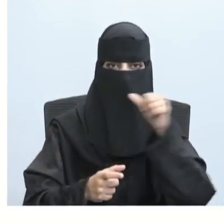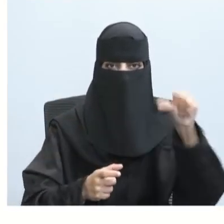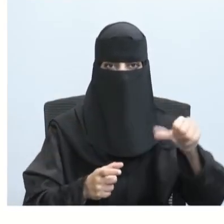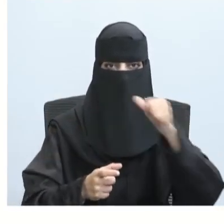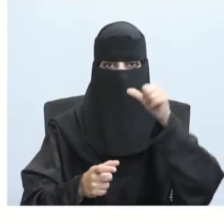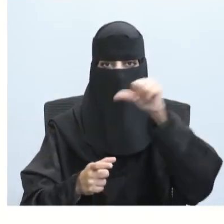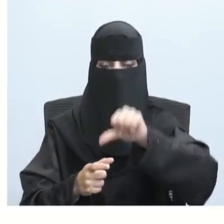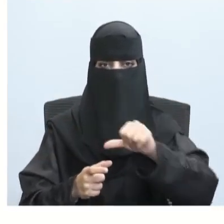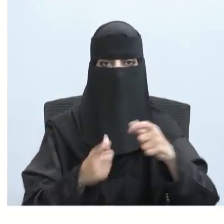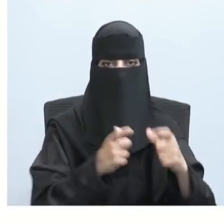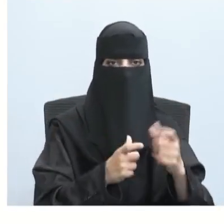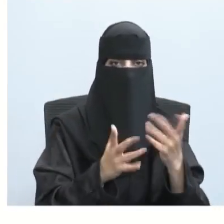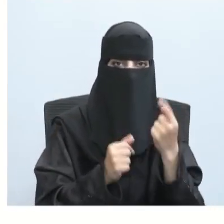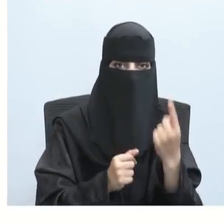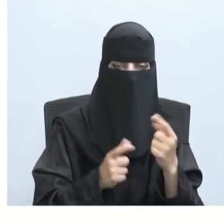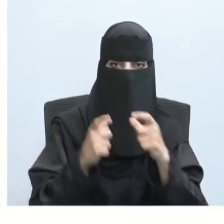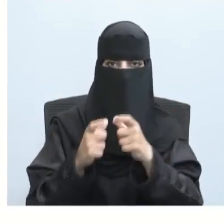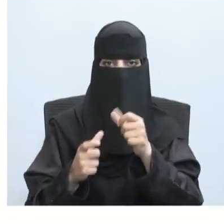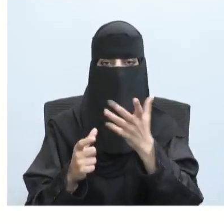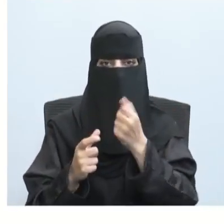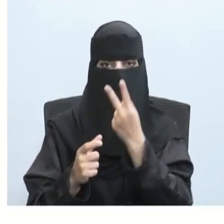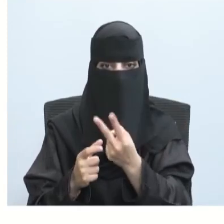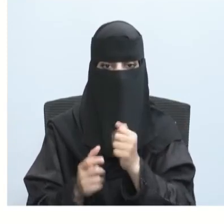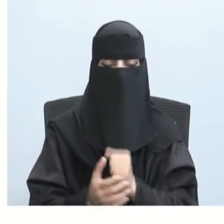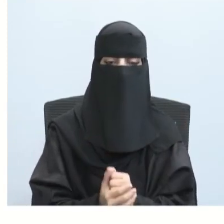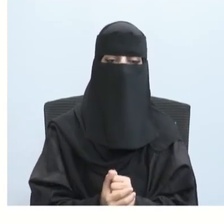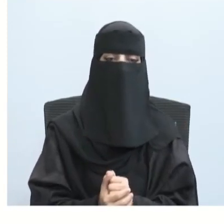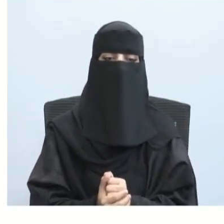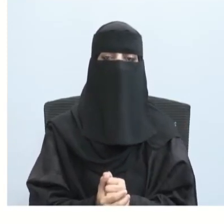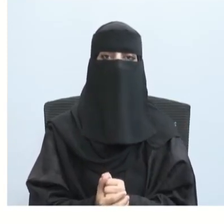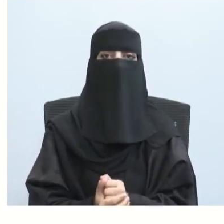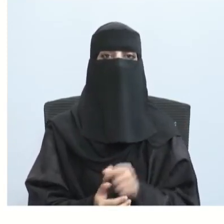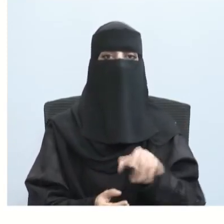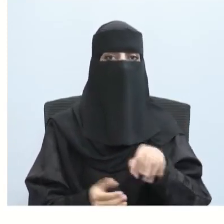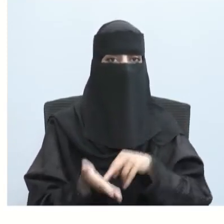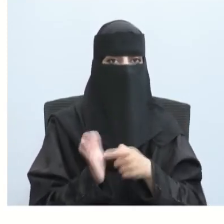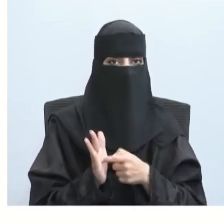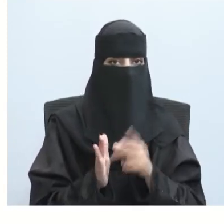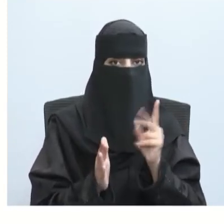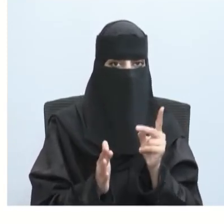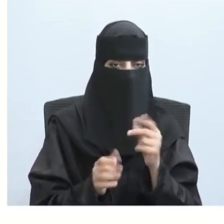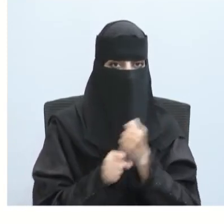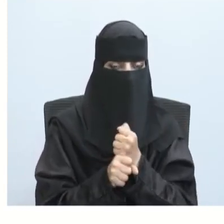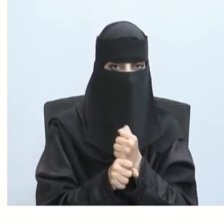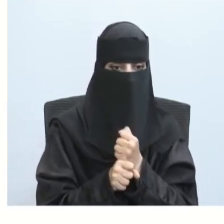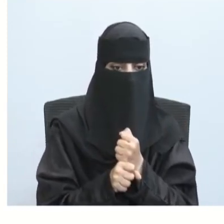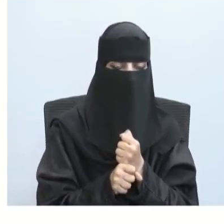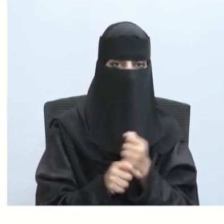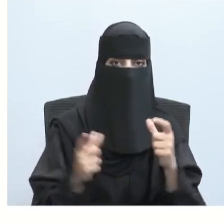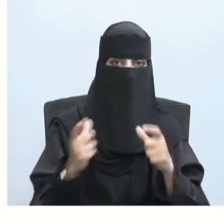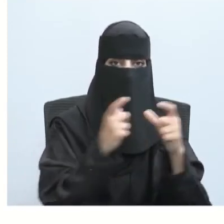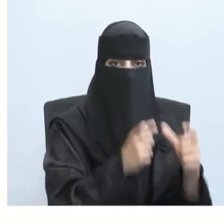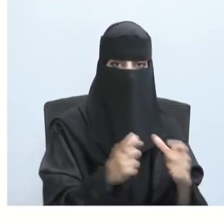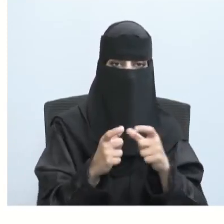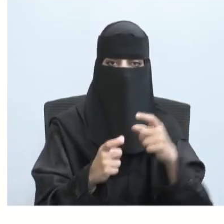طبق رقم واحد وطبق رقم اثنان ثم بعد ذلك قم بوضع احد الطبق ين تحت مصباح